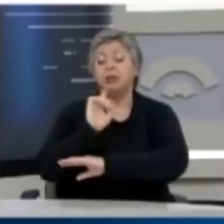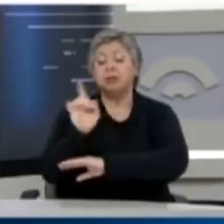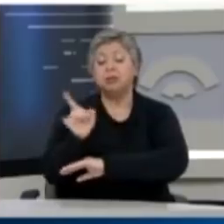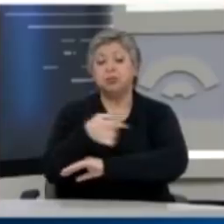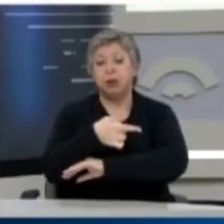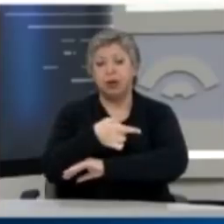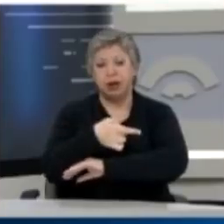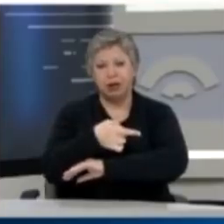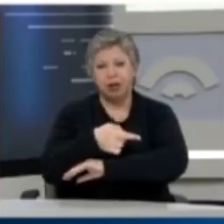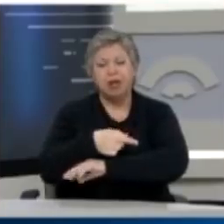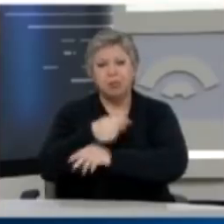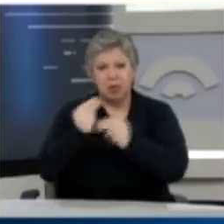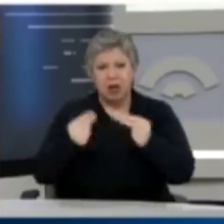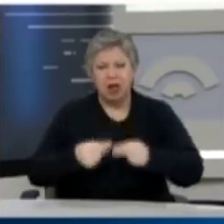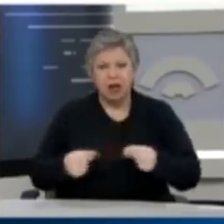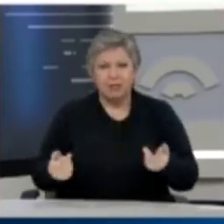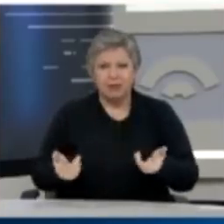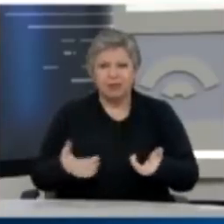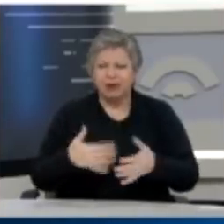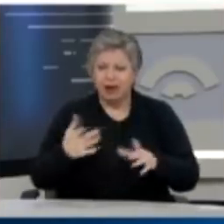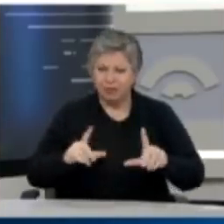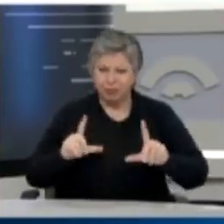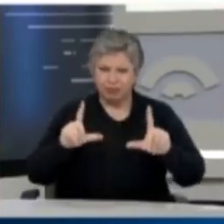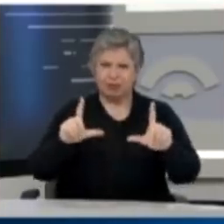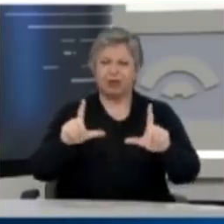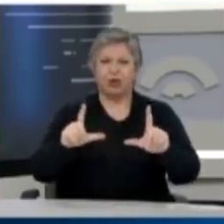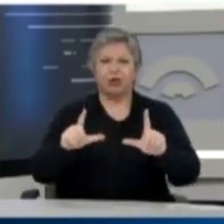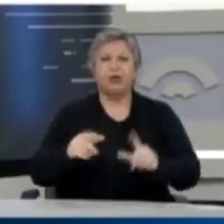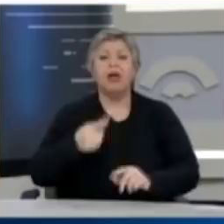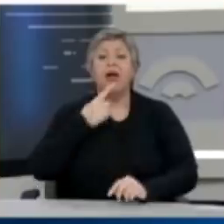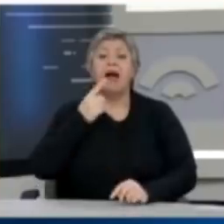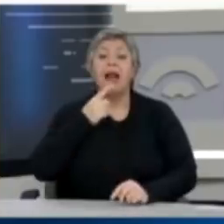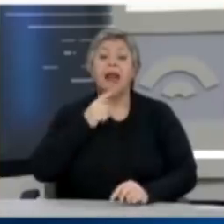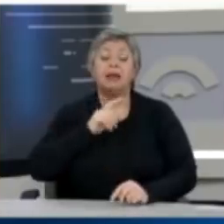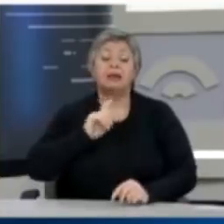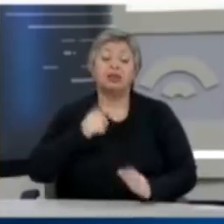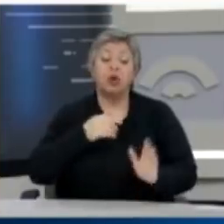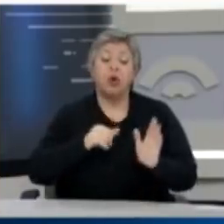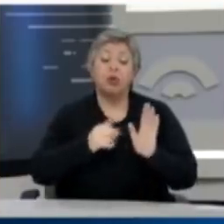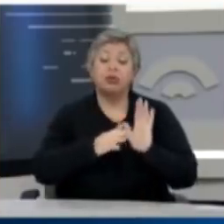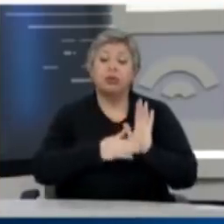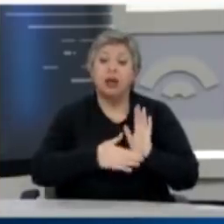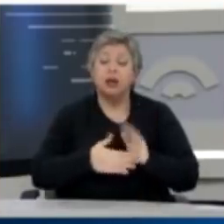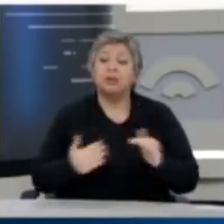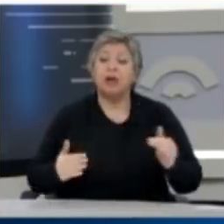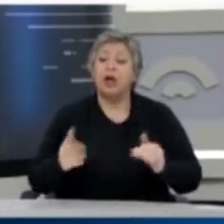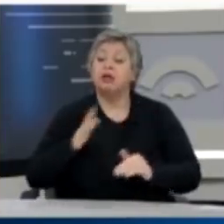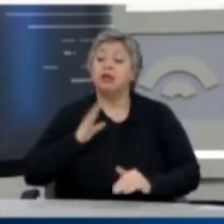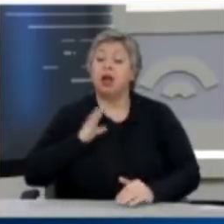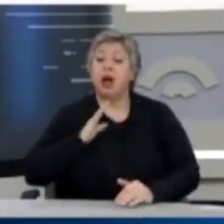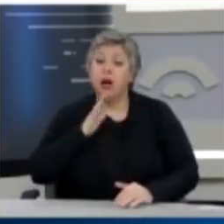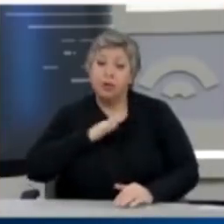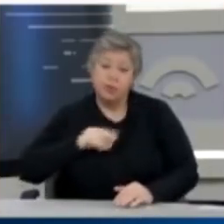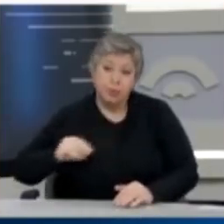δικαστήρια. Όσο για την ισότητα των πολιτών που αναφέρεται σε όλα τα συντάγματα διεθνώς και στο ελληνικό